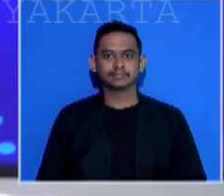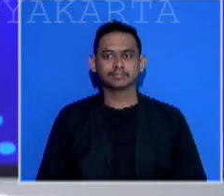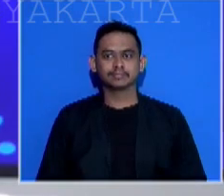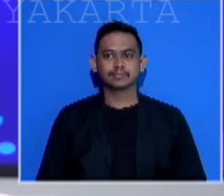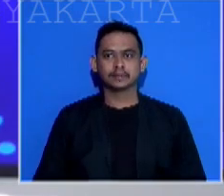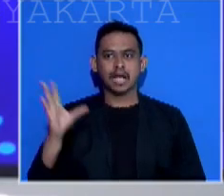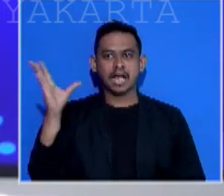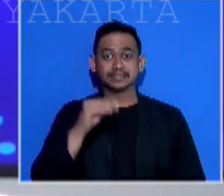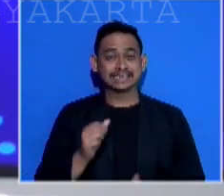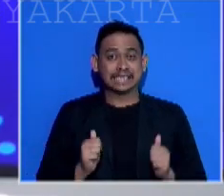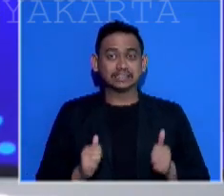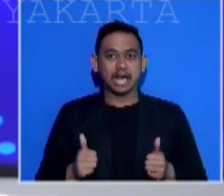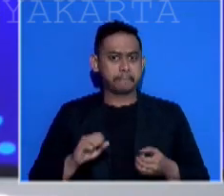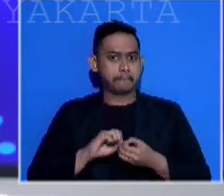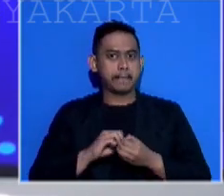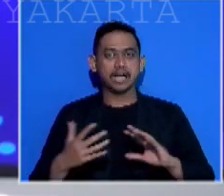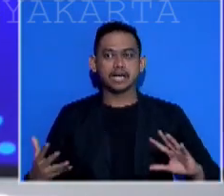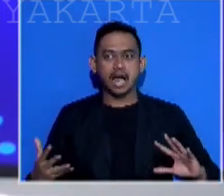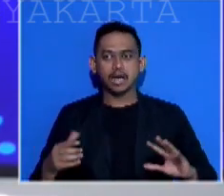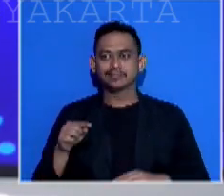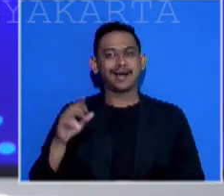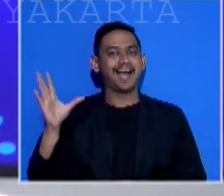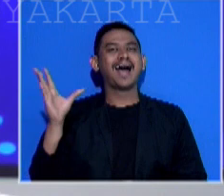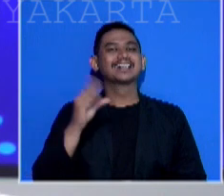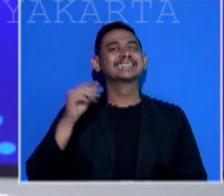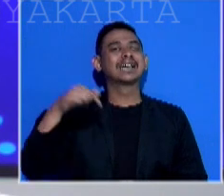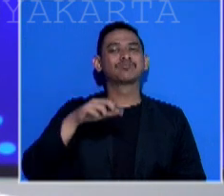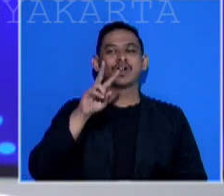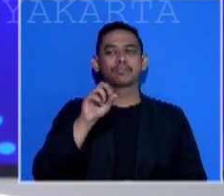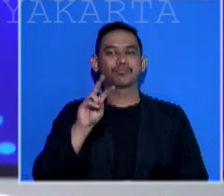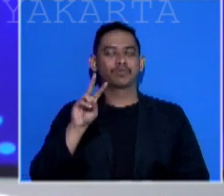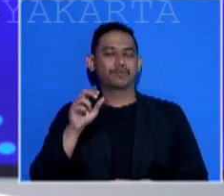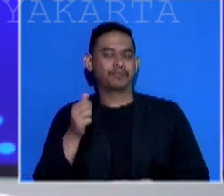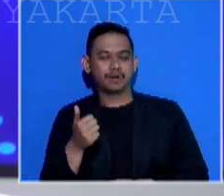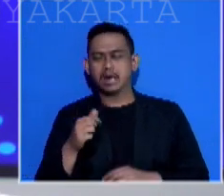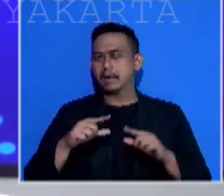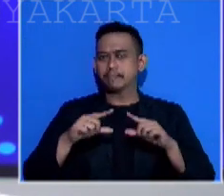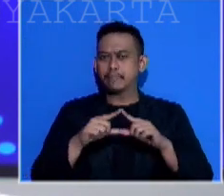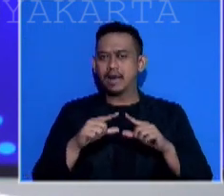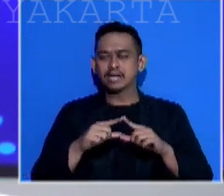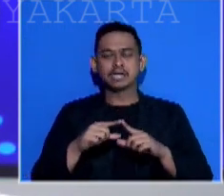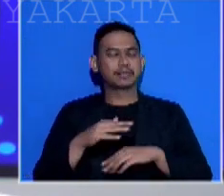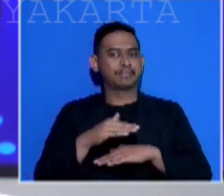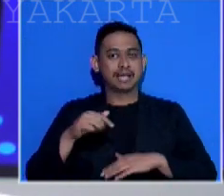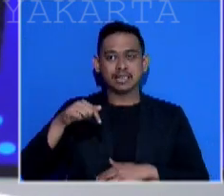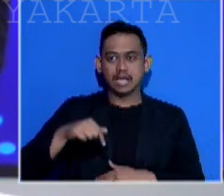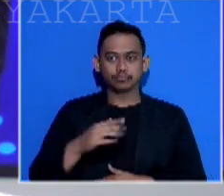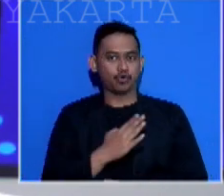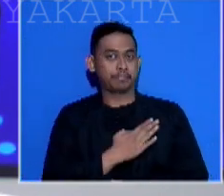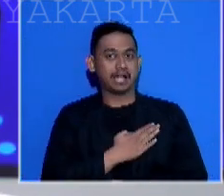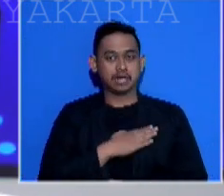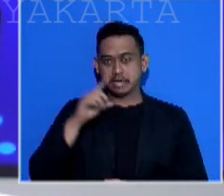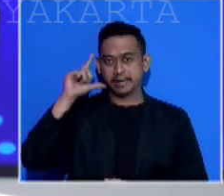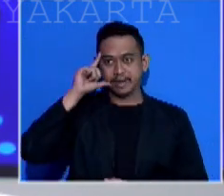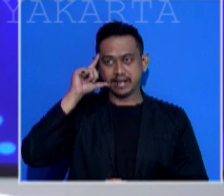hari kesiapsagaan bencana yang jatuh hari ini Jumat tanggal 26 April 2024 di Kabupaten Sleman disikapi